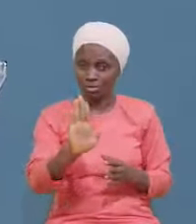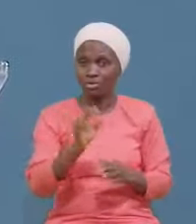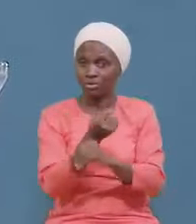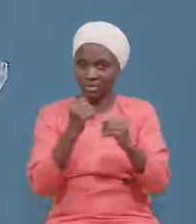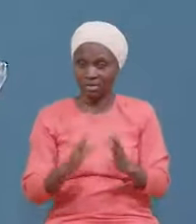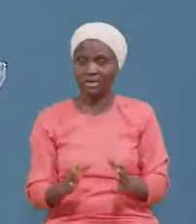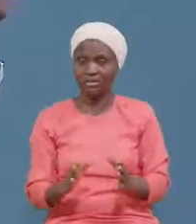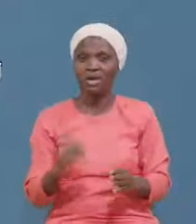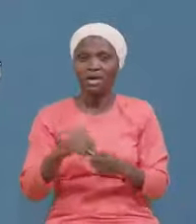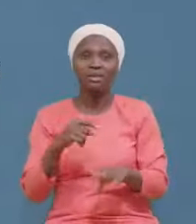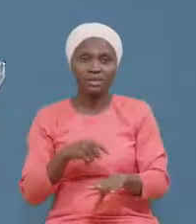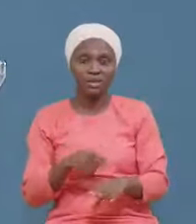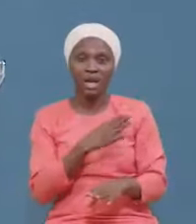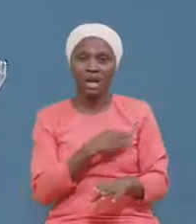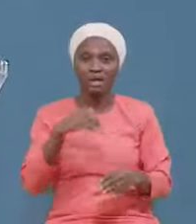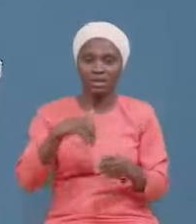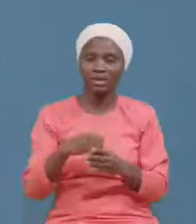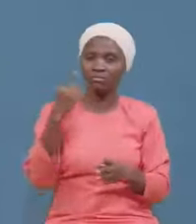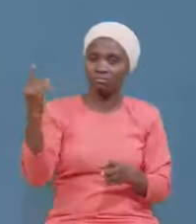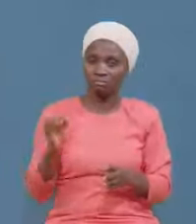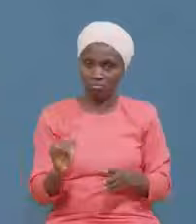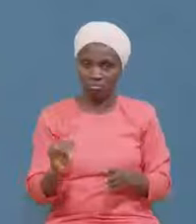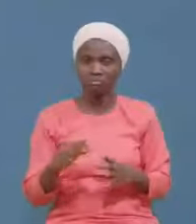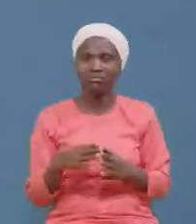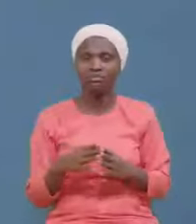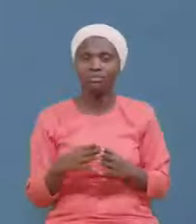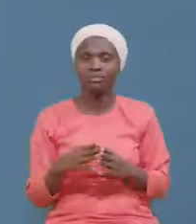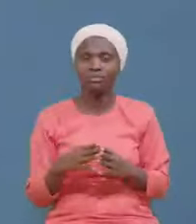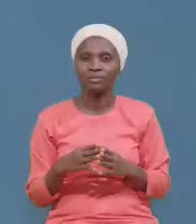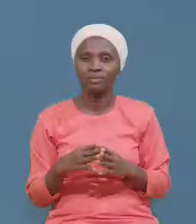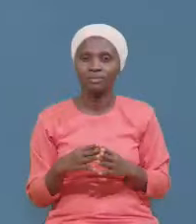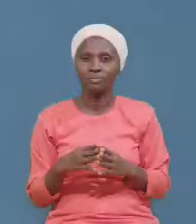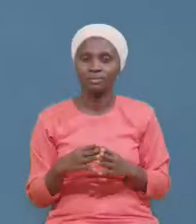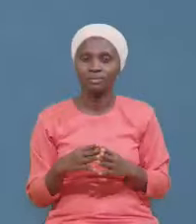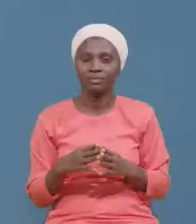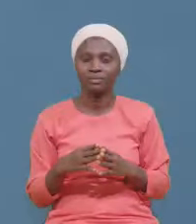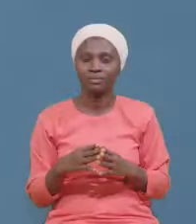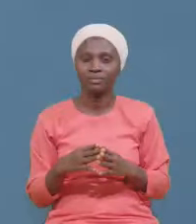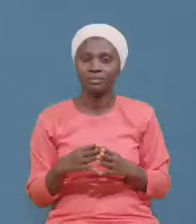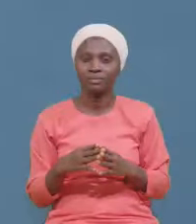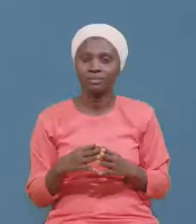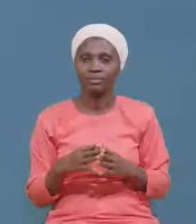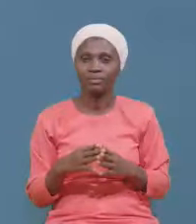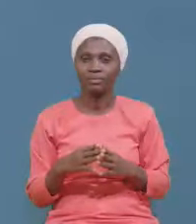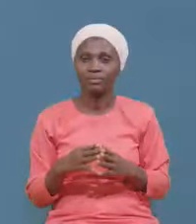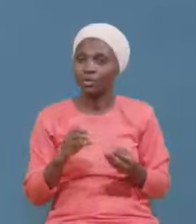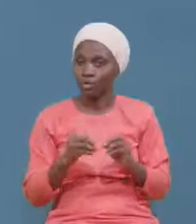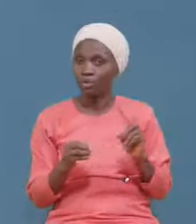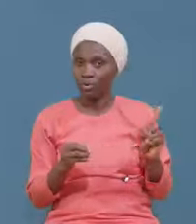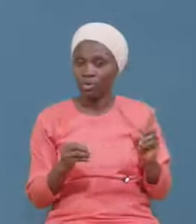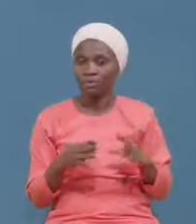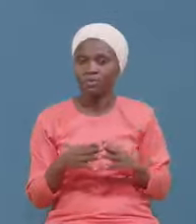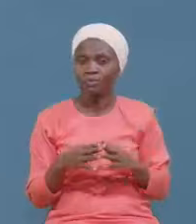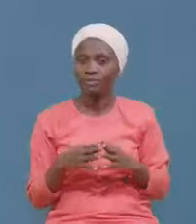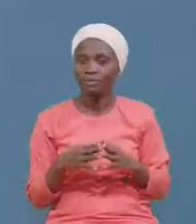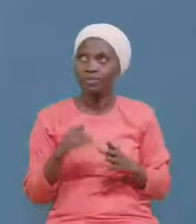in time and eternity. Alage kaalamulonu kaala paridhi velupala nityattamulonu rakshakude. Number 1. Modatidi.